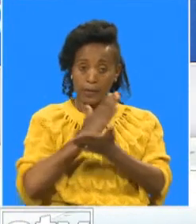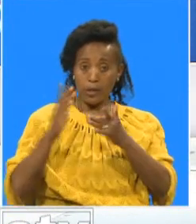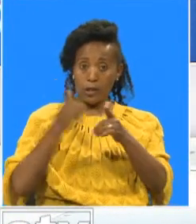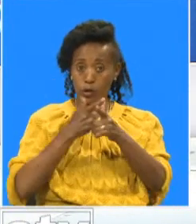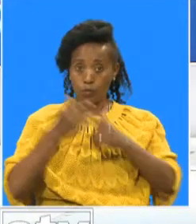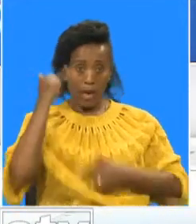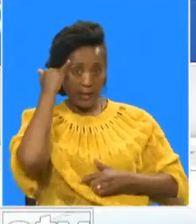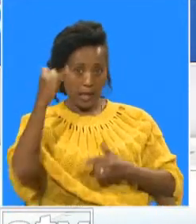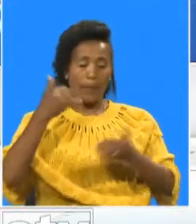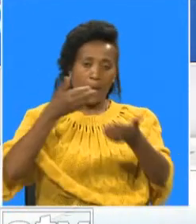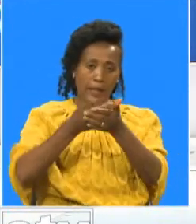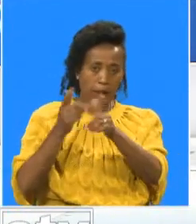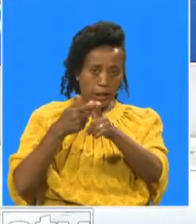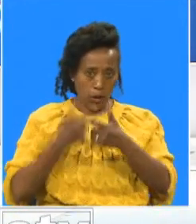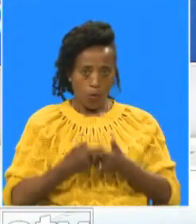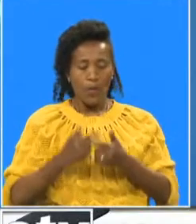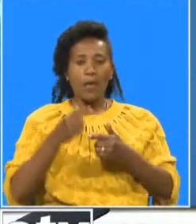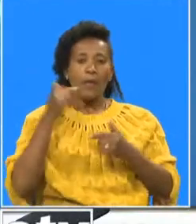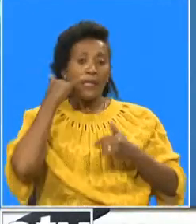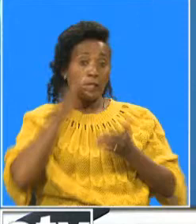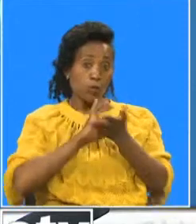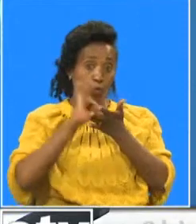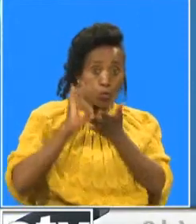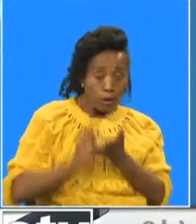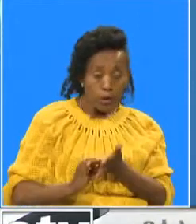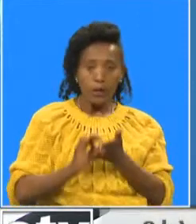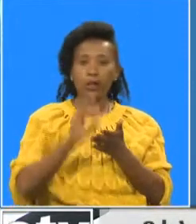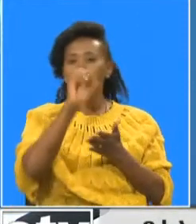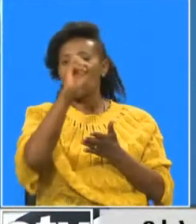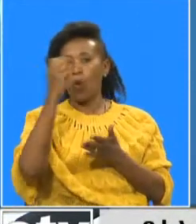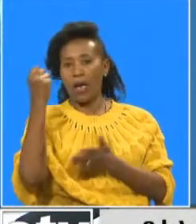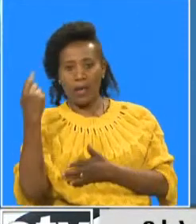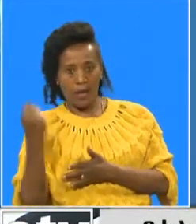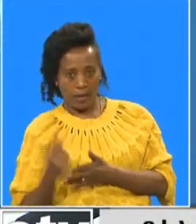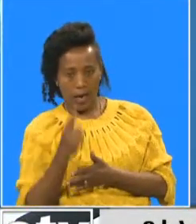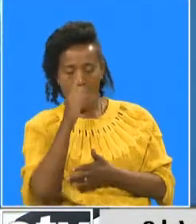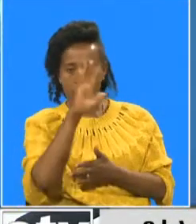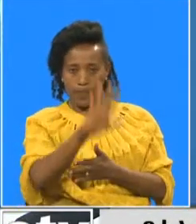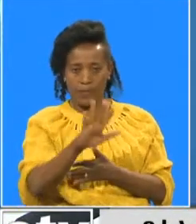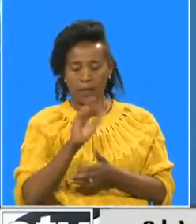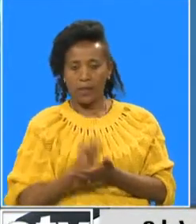እንዲሁም ሐሳቦችን ለማድረስ ደግሞ በስቱዲዮ ስልክ መስመሮቻችን በ0115